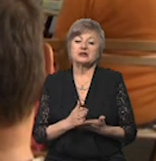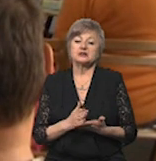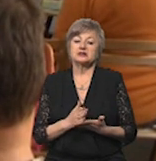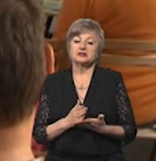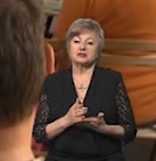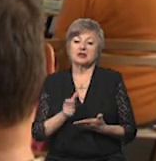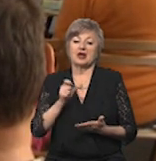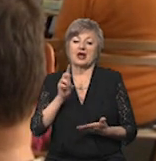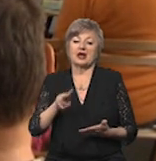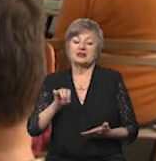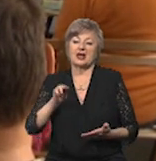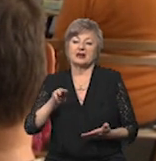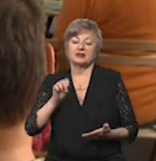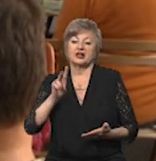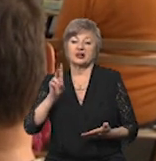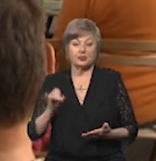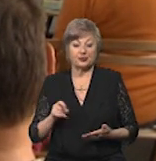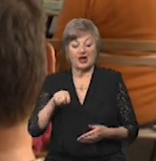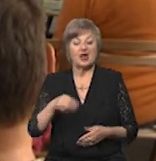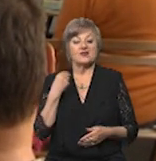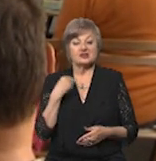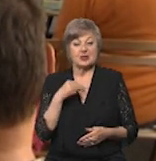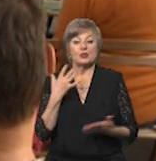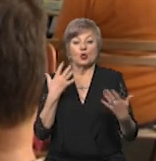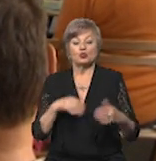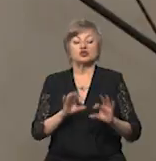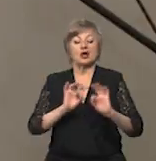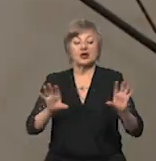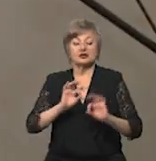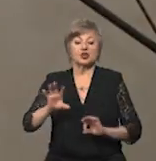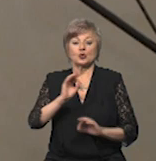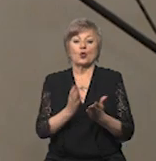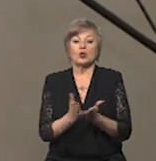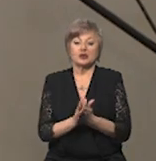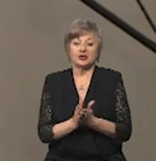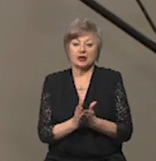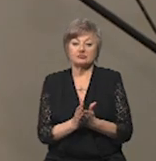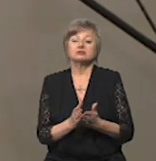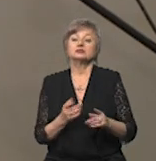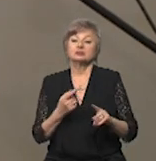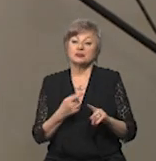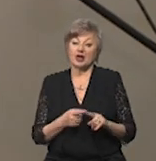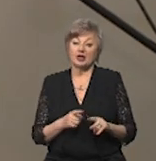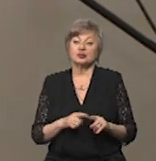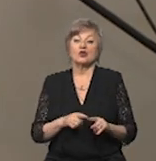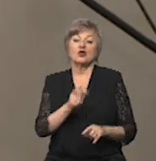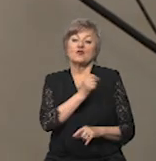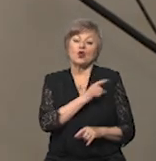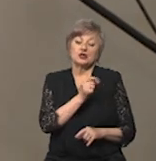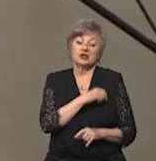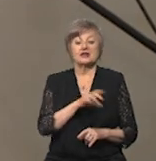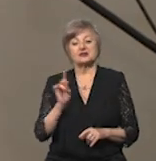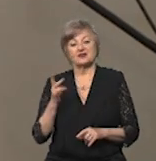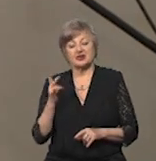Окрім Запоріжжя, Андрій Пермяков вже презентував свою книгу «Любов, рок-н-рол і В» в Одесі,